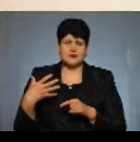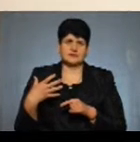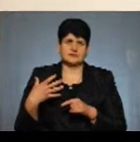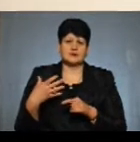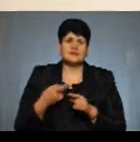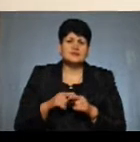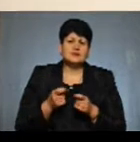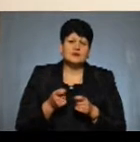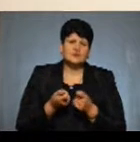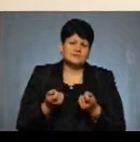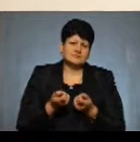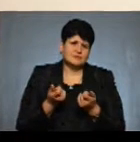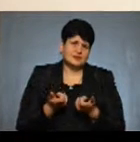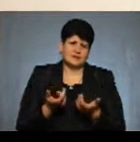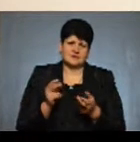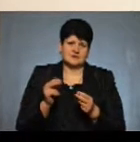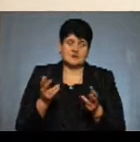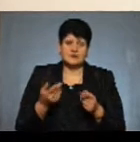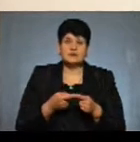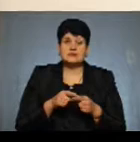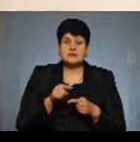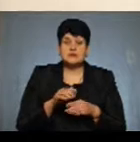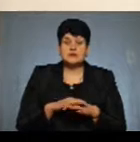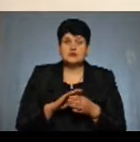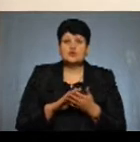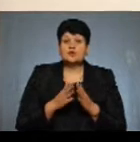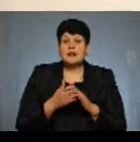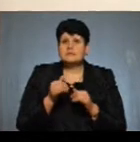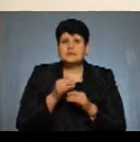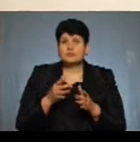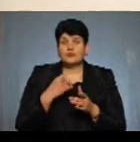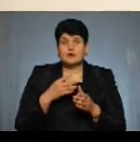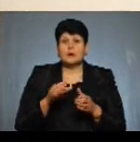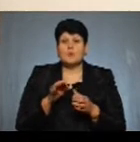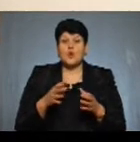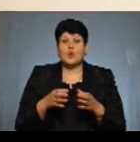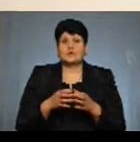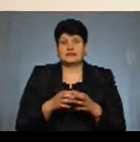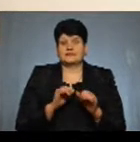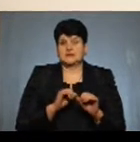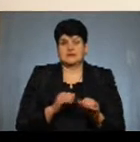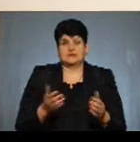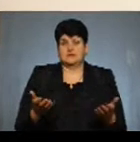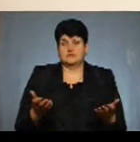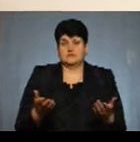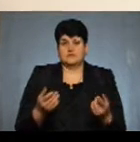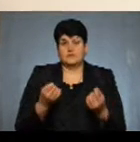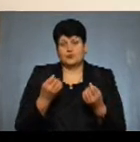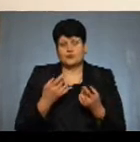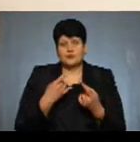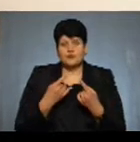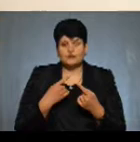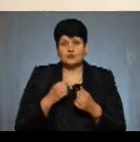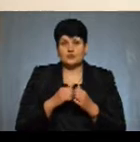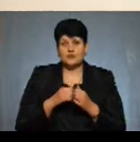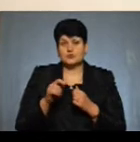0,15%, тобто це є надзвичайно мізерна цифра. Тобто в даній ситуації ми навіть не можемо говорити про якийсь колективний імунітет, в даній ситуації говоримо про те,